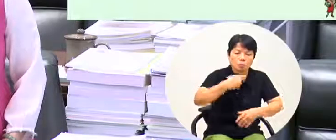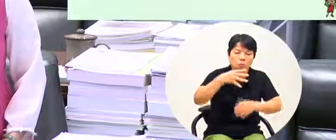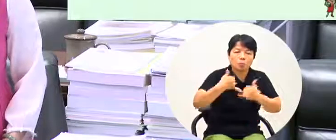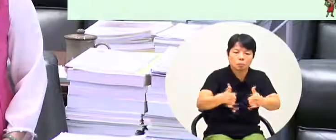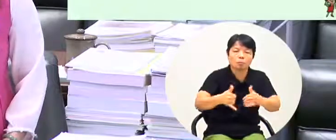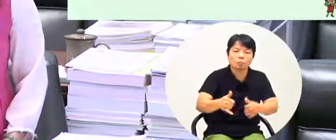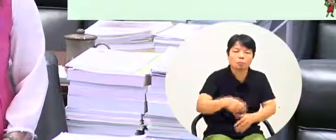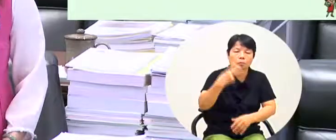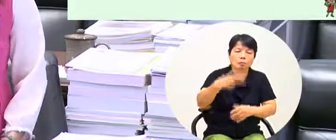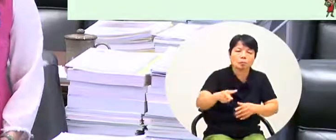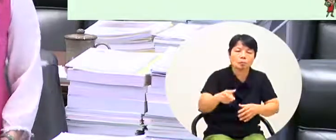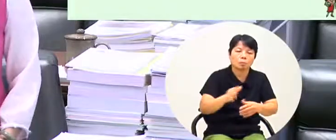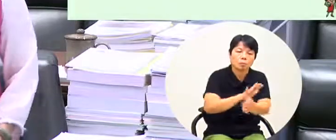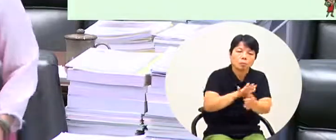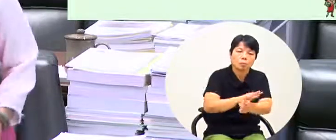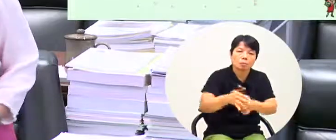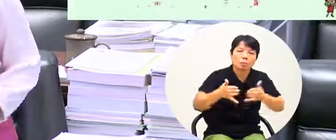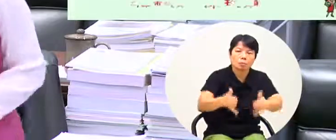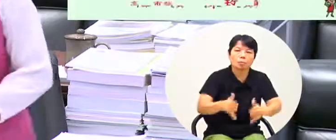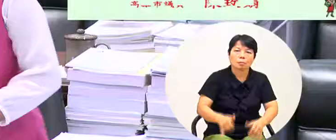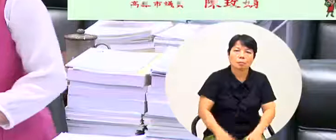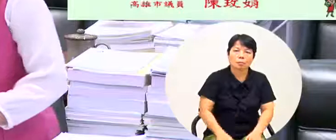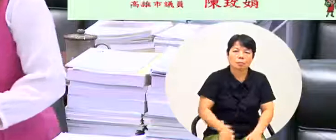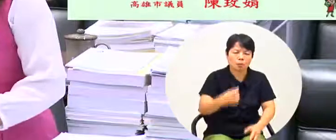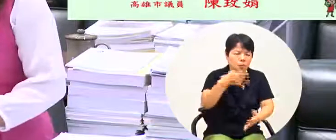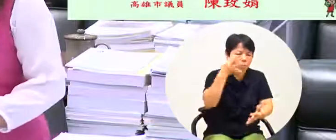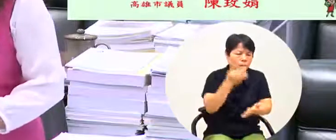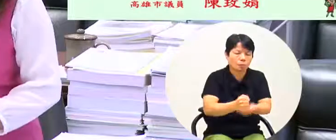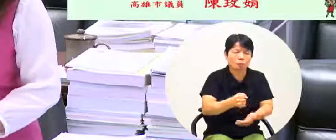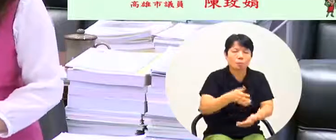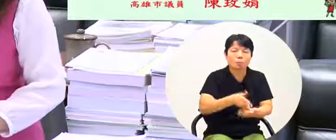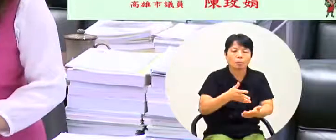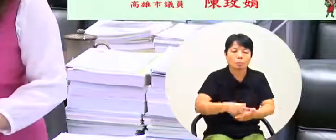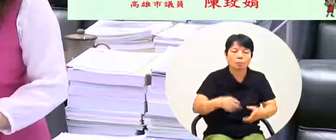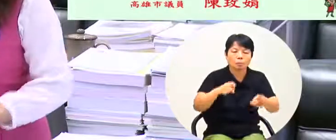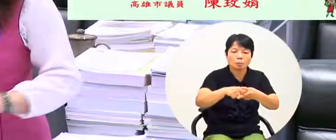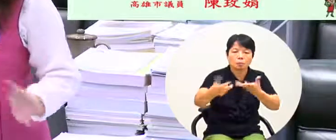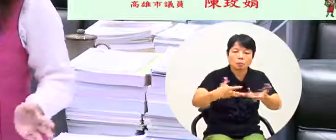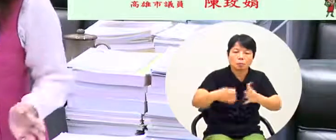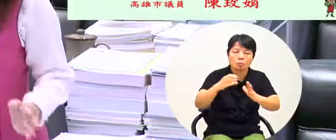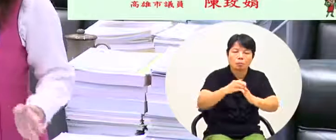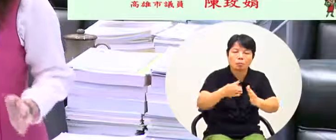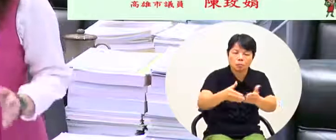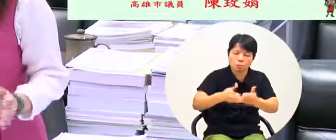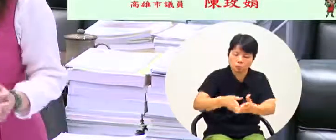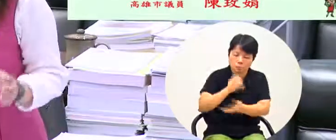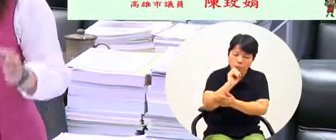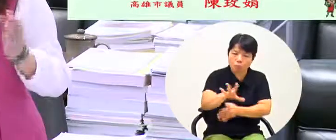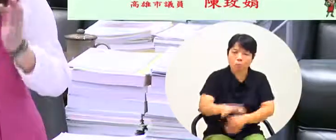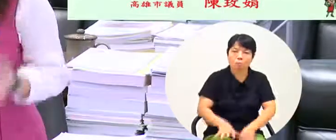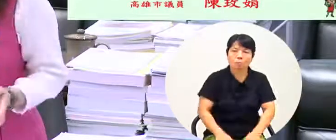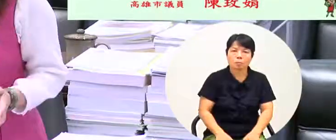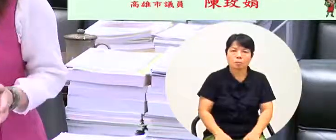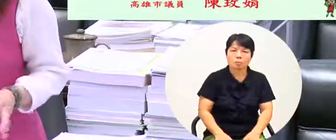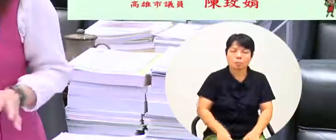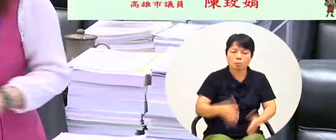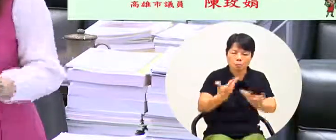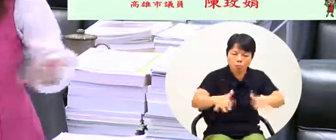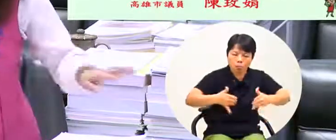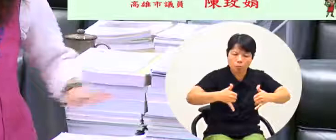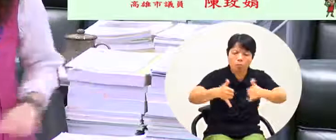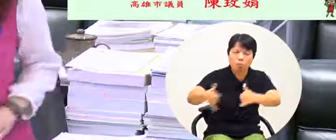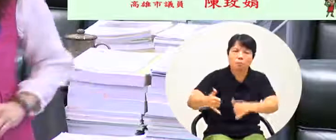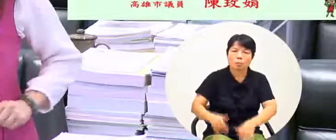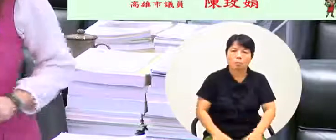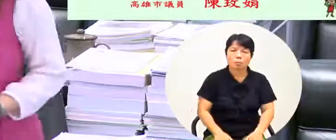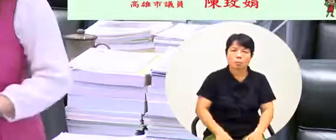再的在跟我们的。公共局在要求，就是希望说这么多的路面，当然我想你们会讲说啊，公区